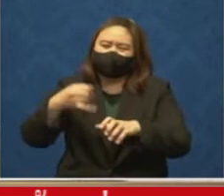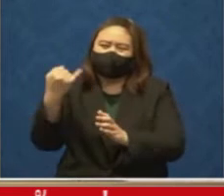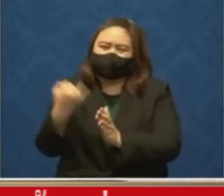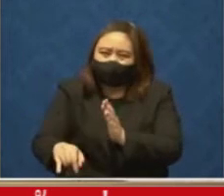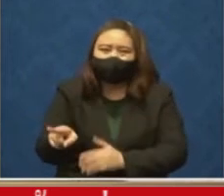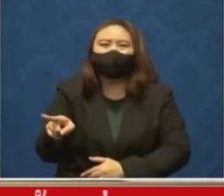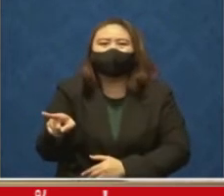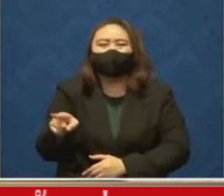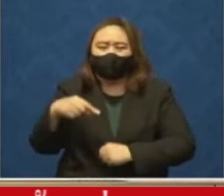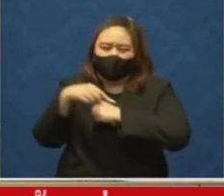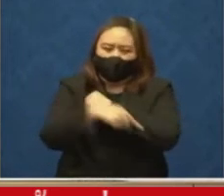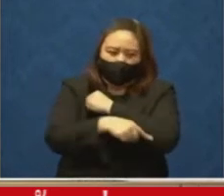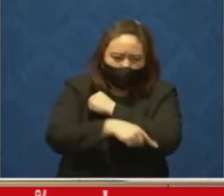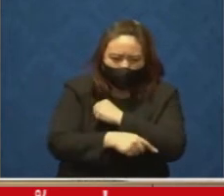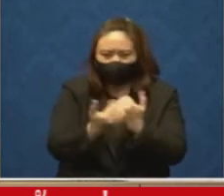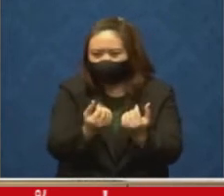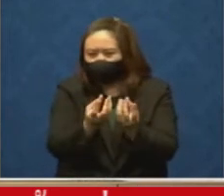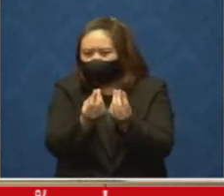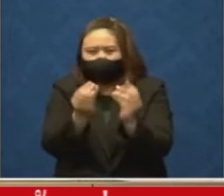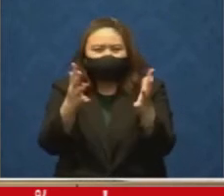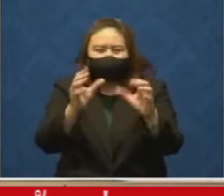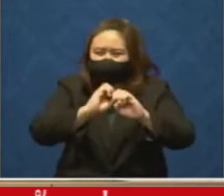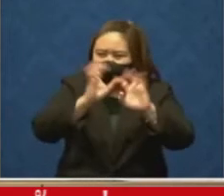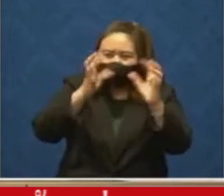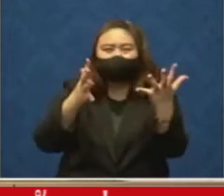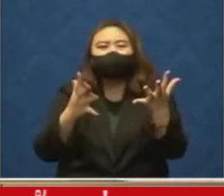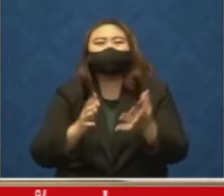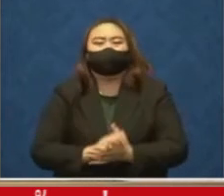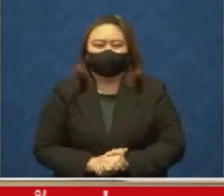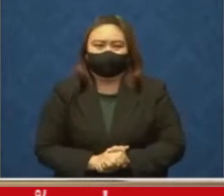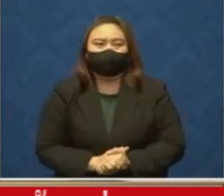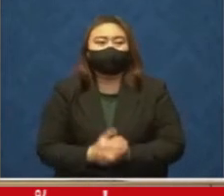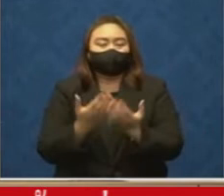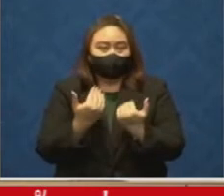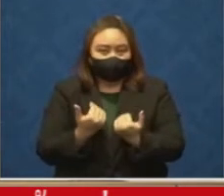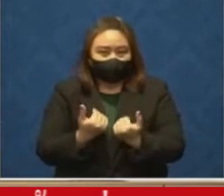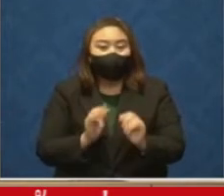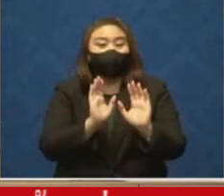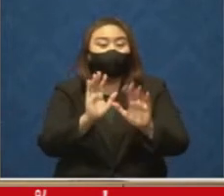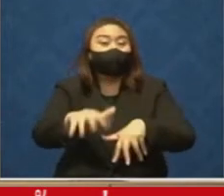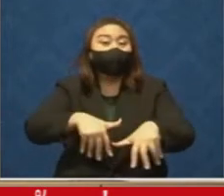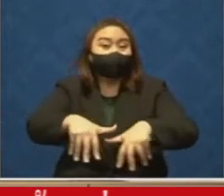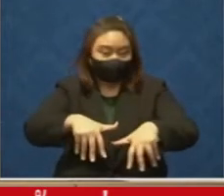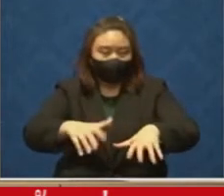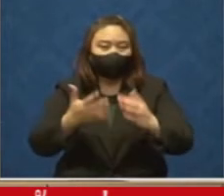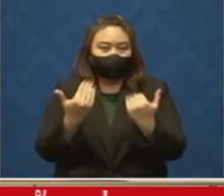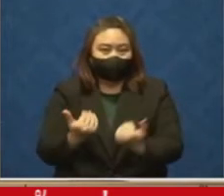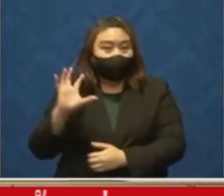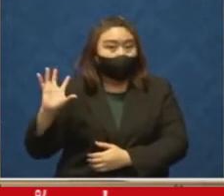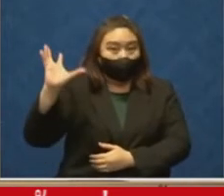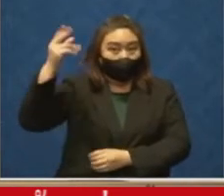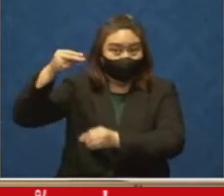คุณโกงกินน้มันจนกระทั่งไม่มีตัวเลขที่สัดเจนวาเราจะลยไผมบอกท่ปทานไปถพี่นปทชเลยนะครั